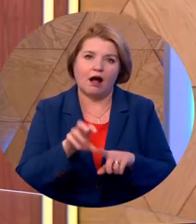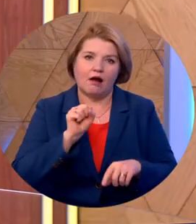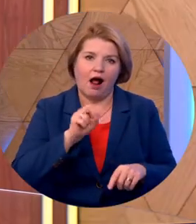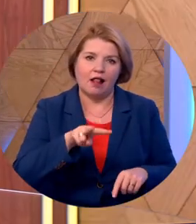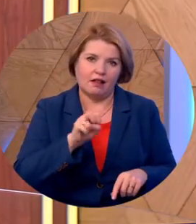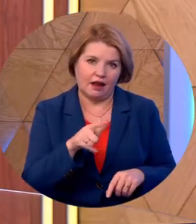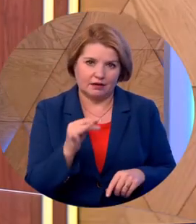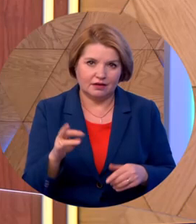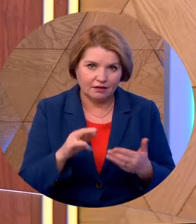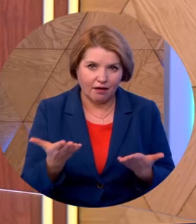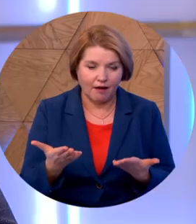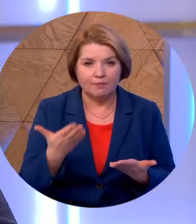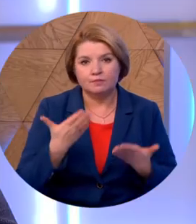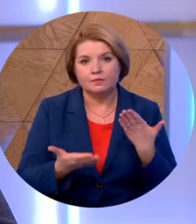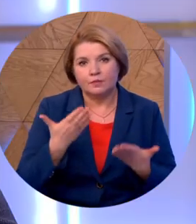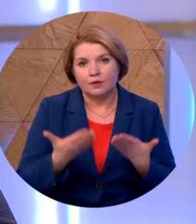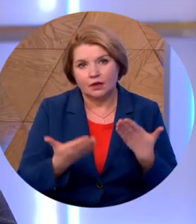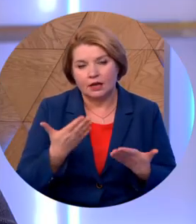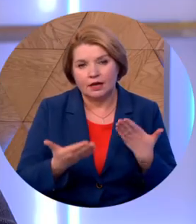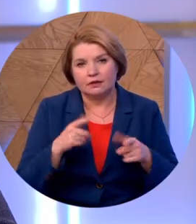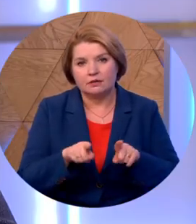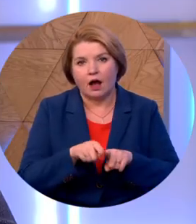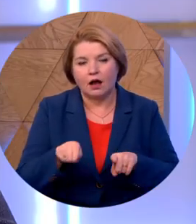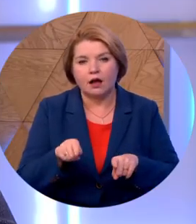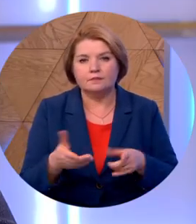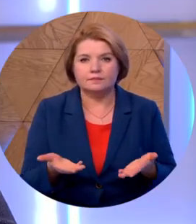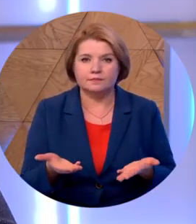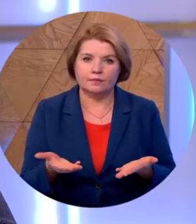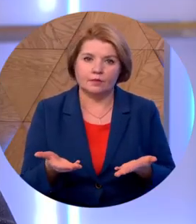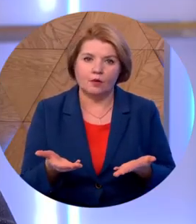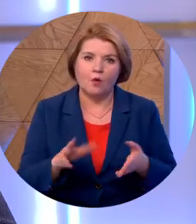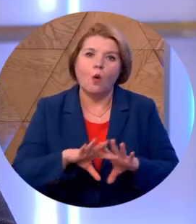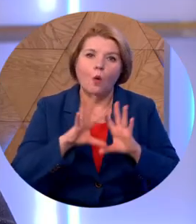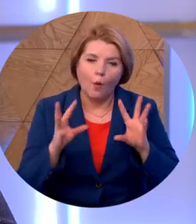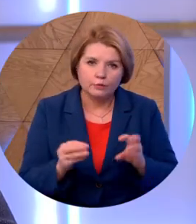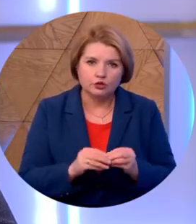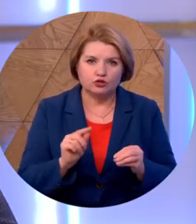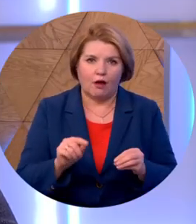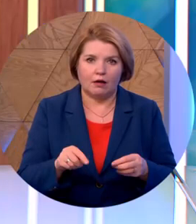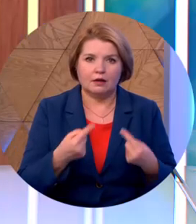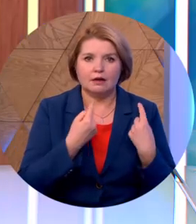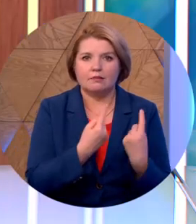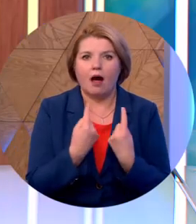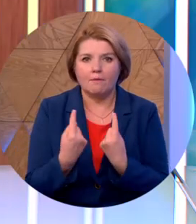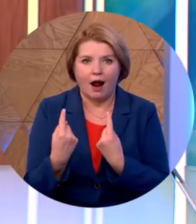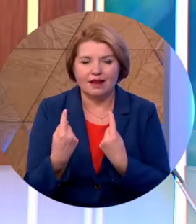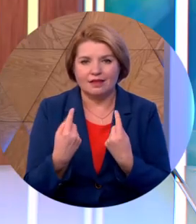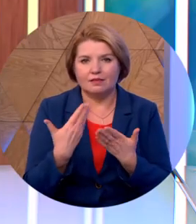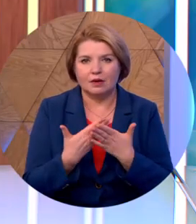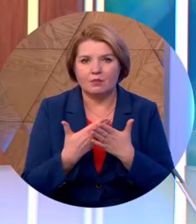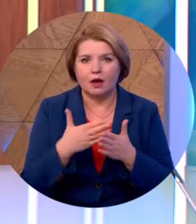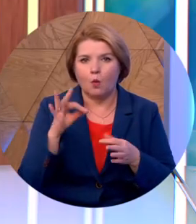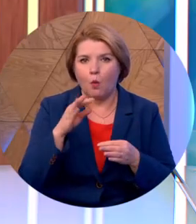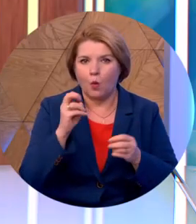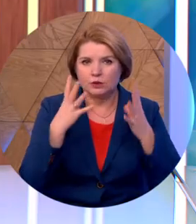аллергической или такая идёт общая глобальная большой глобальный отёк который